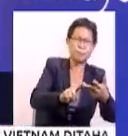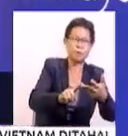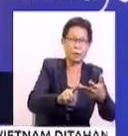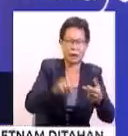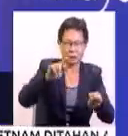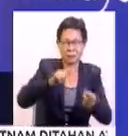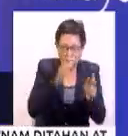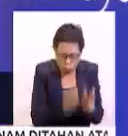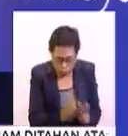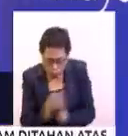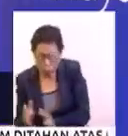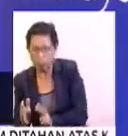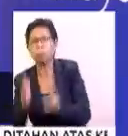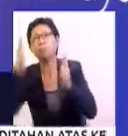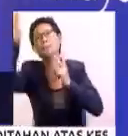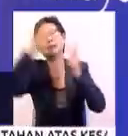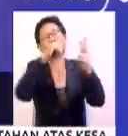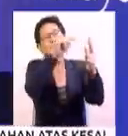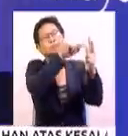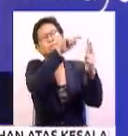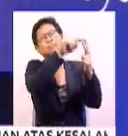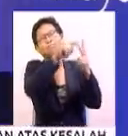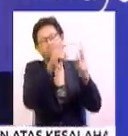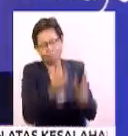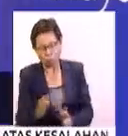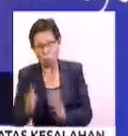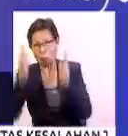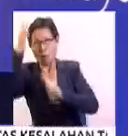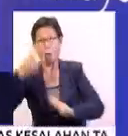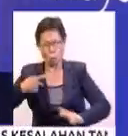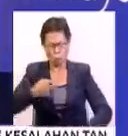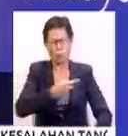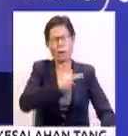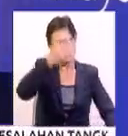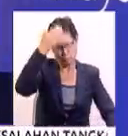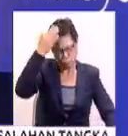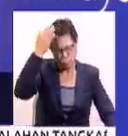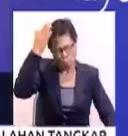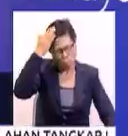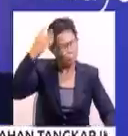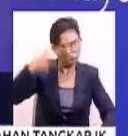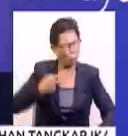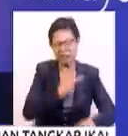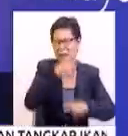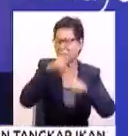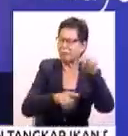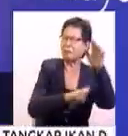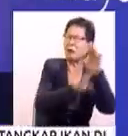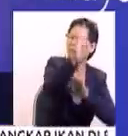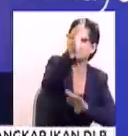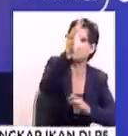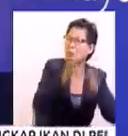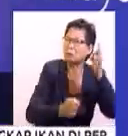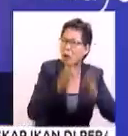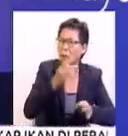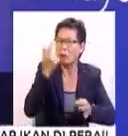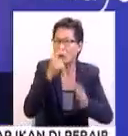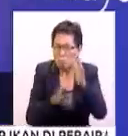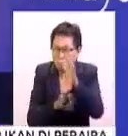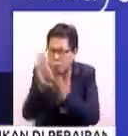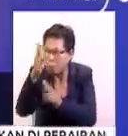resetting our nation. We are also conscious that we can't develop if we don't grow our